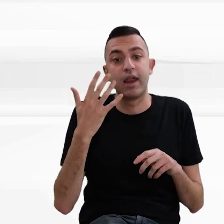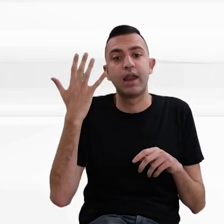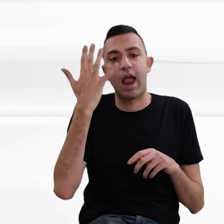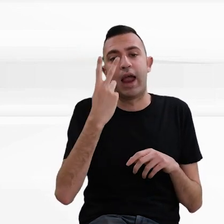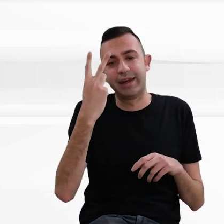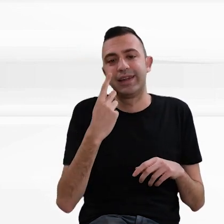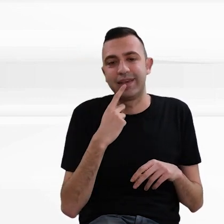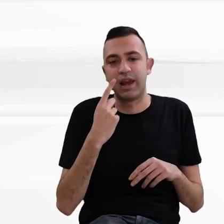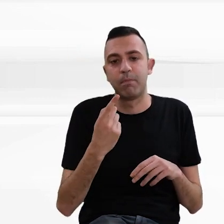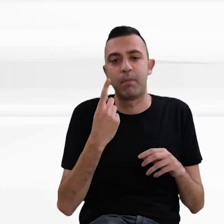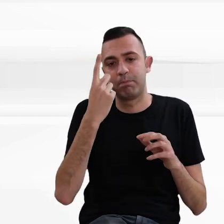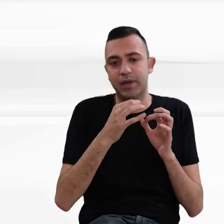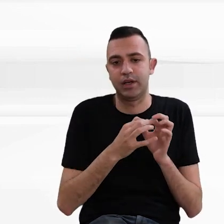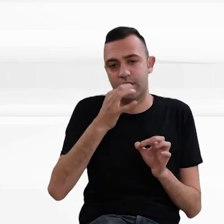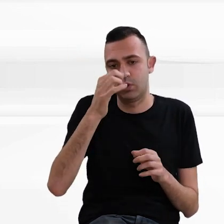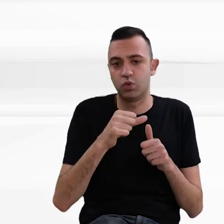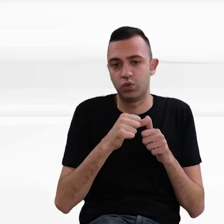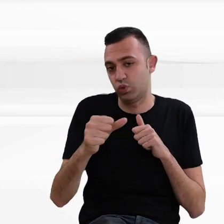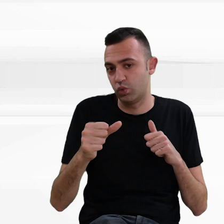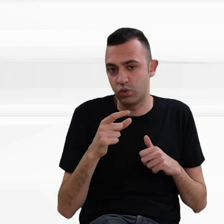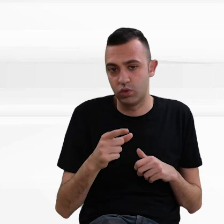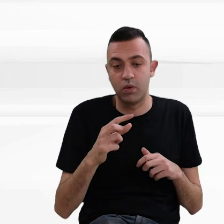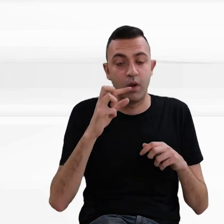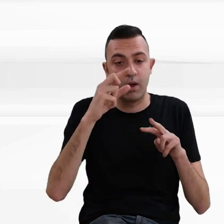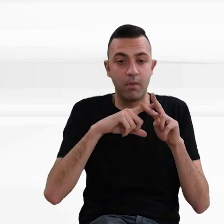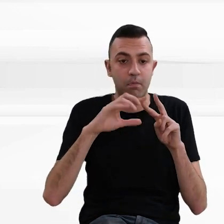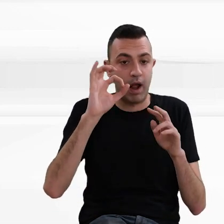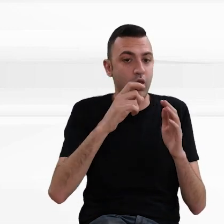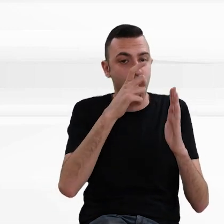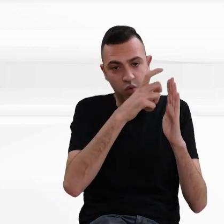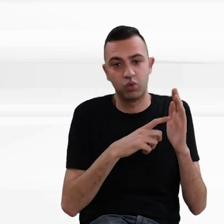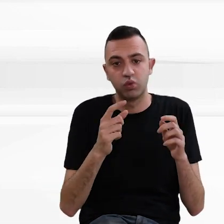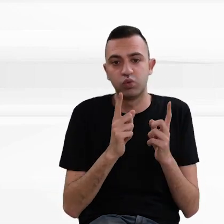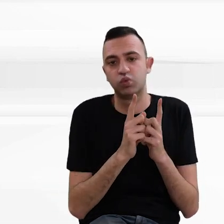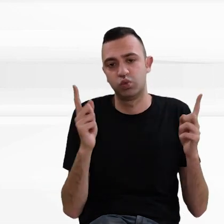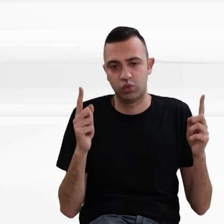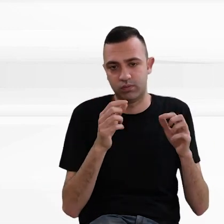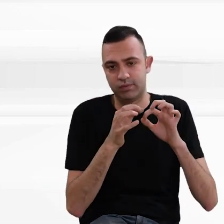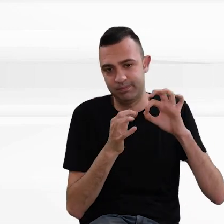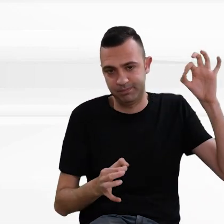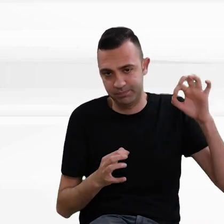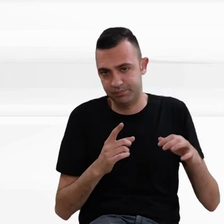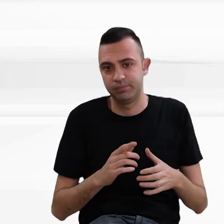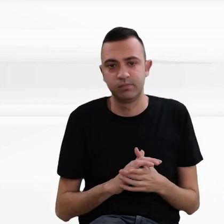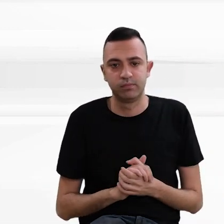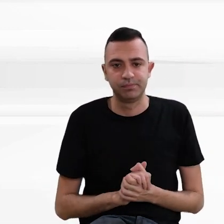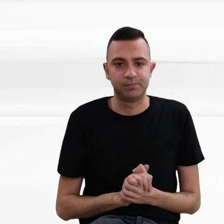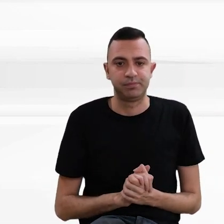bir kenar uzunluğu dur Yani panonun bir kenarın uzunluğu ya